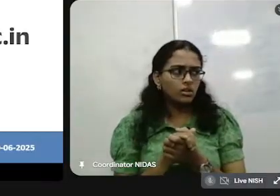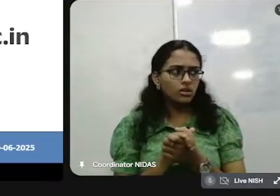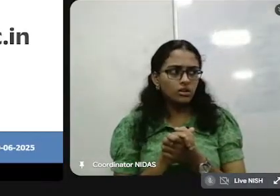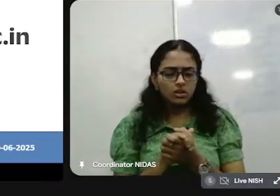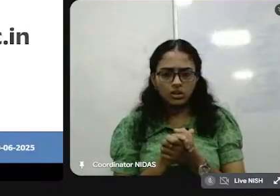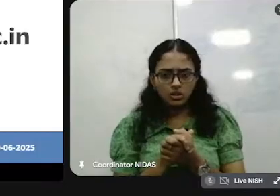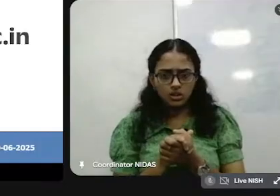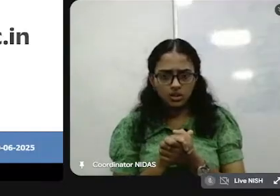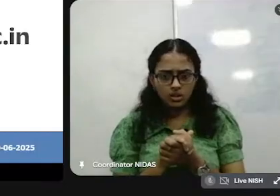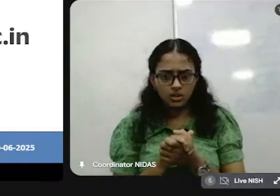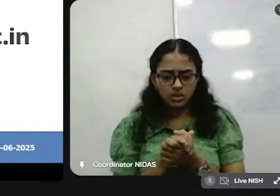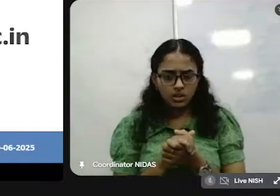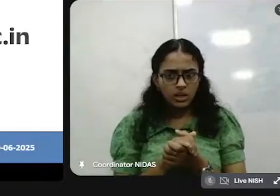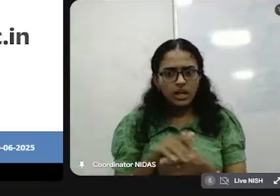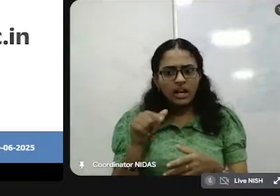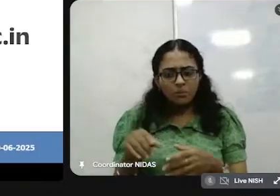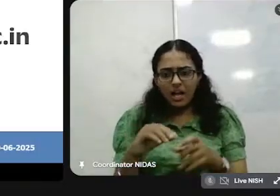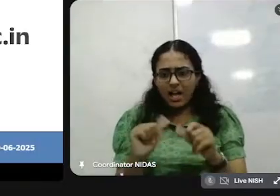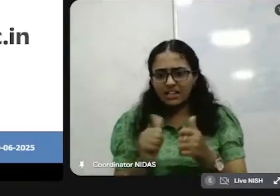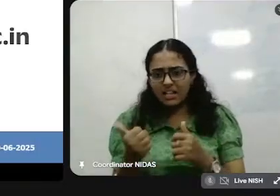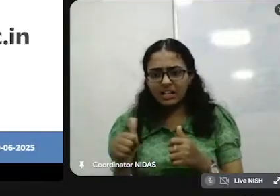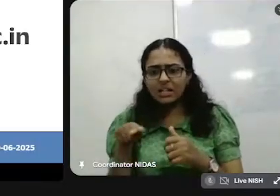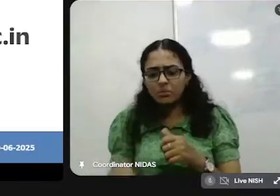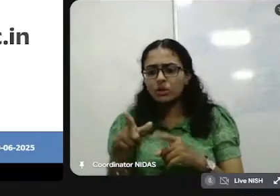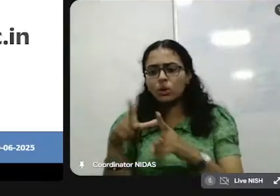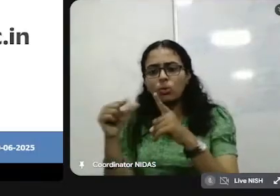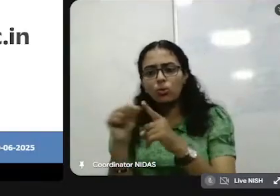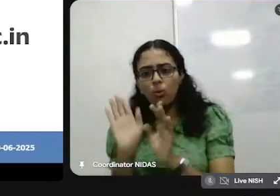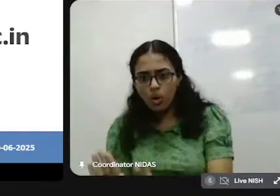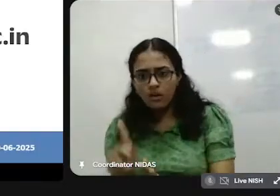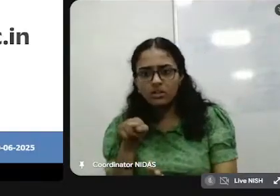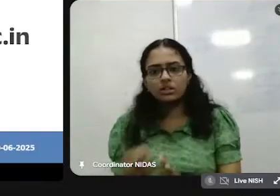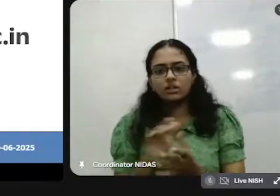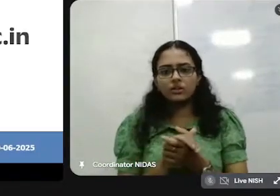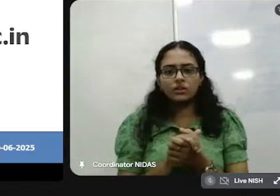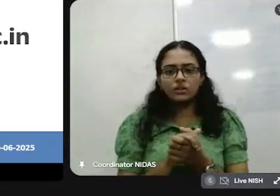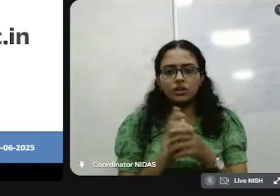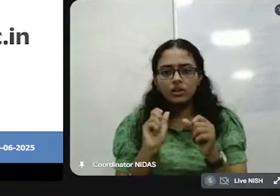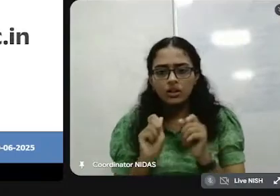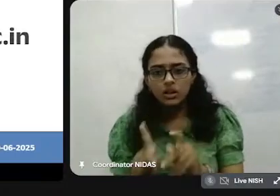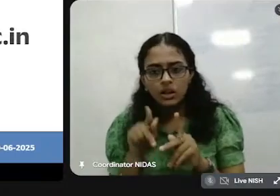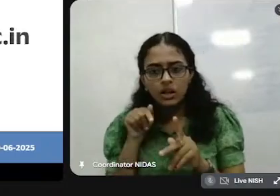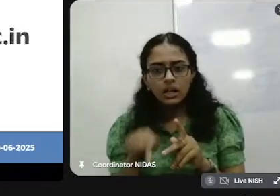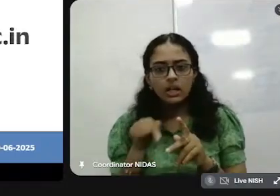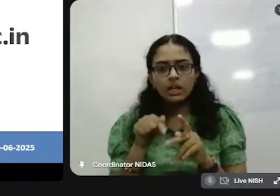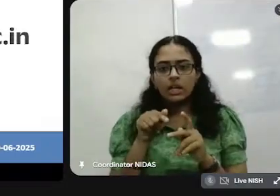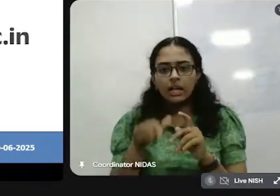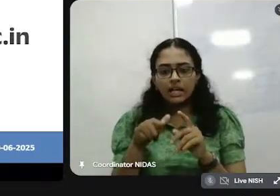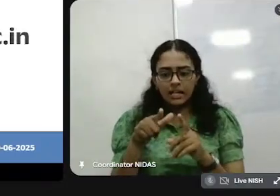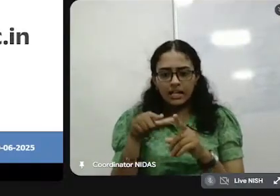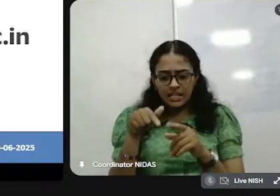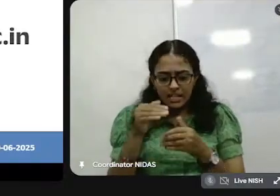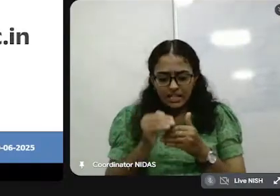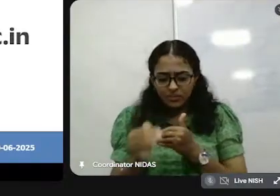ഓക്കെ ഓക്കെ. അപ്പൊ മറ്റ് കുറെ കാര്യങ്ങൾ അദ്ദേഹത്തിന് ചെയ്യാൻ പറ്റുന്നുണ്ടല്ലേ? ഓക്കെ. അപ്പൊ നമ്മൾ കൂടുതലും അങ്ങനത്തെ